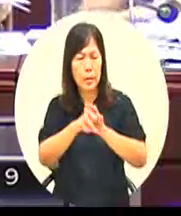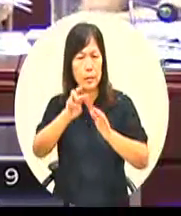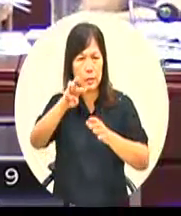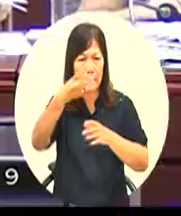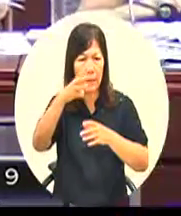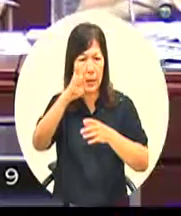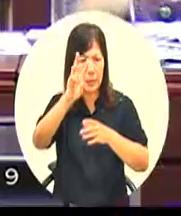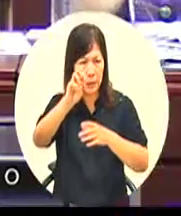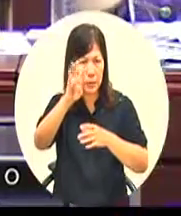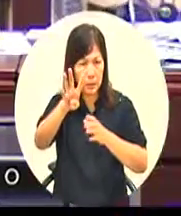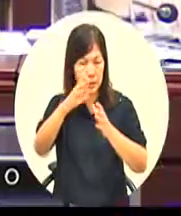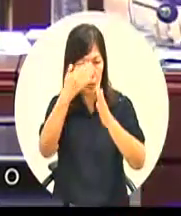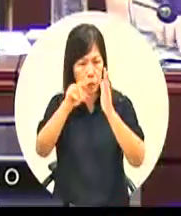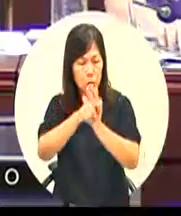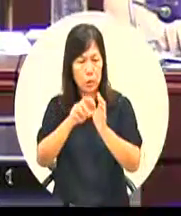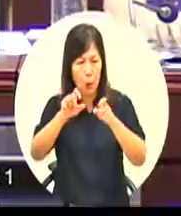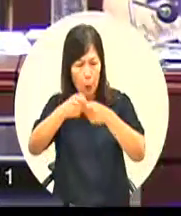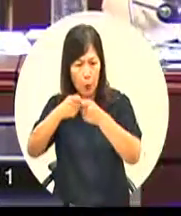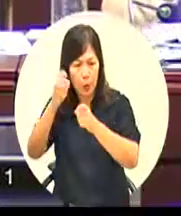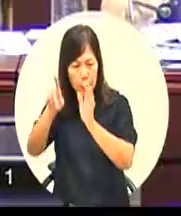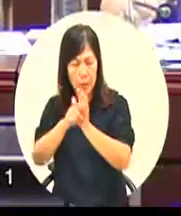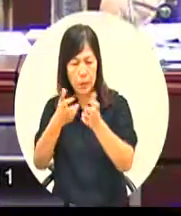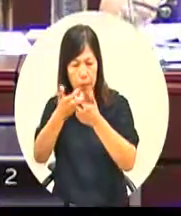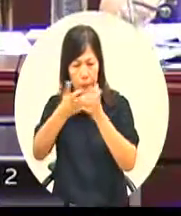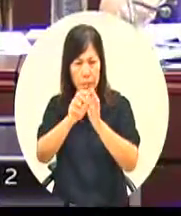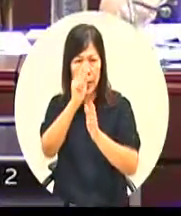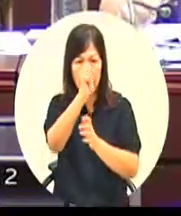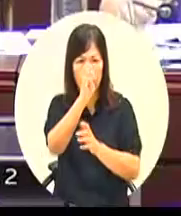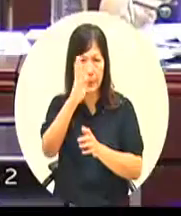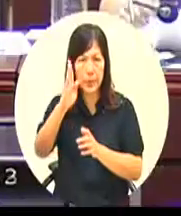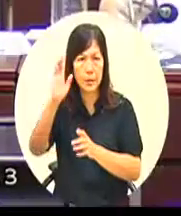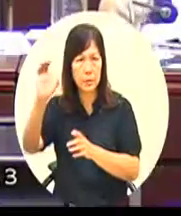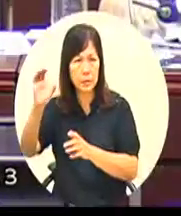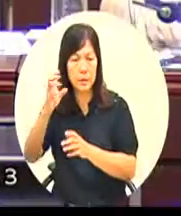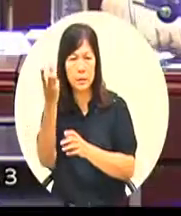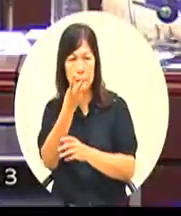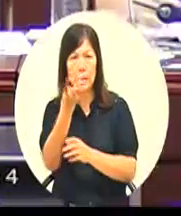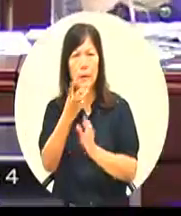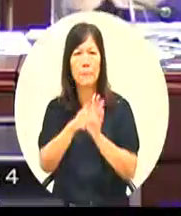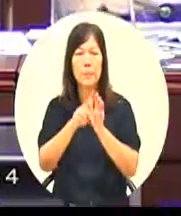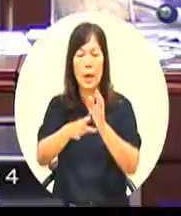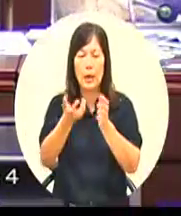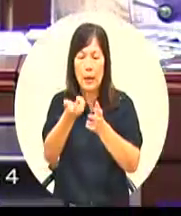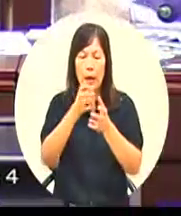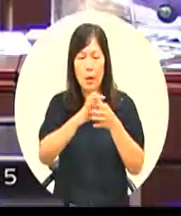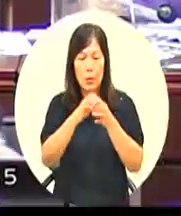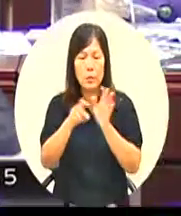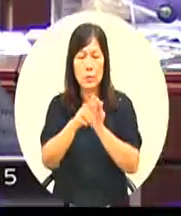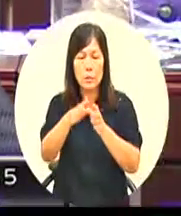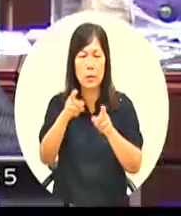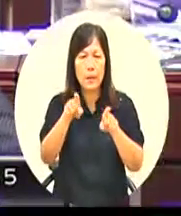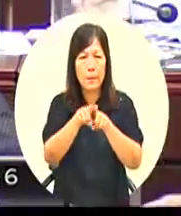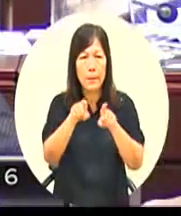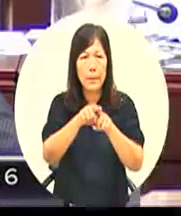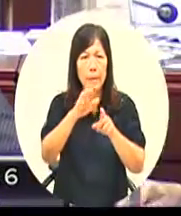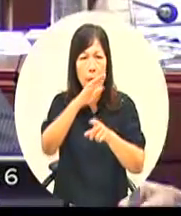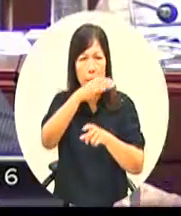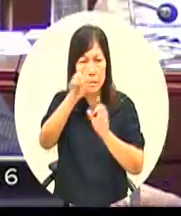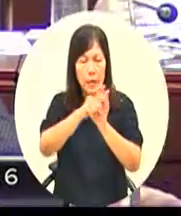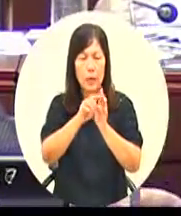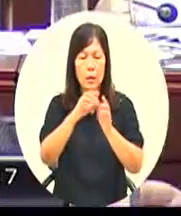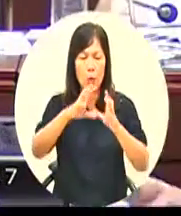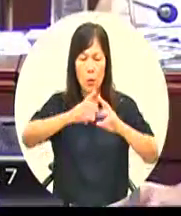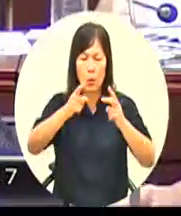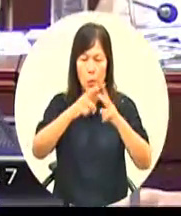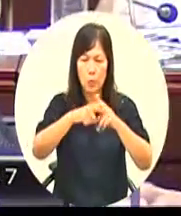334所学校受损，我们已经把它分成 ABC 三级哦。刚才议员关心的这个平山国小，其实它是属于 A 级的，